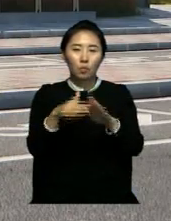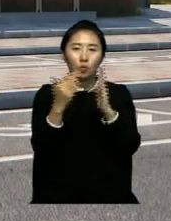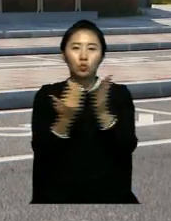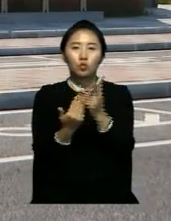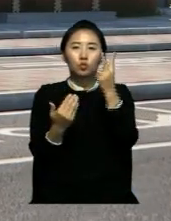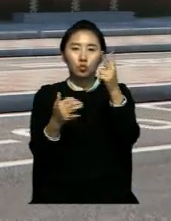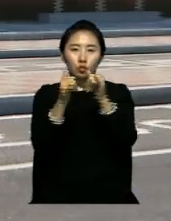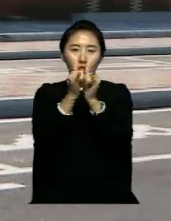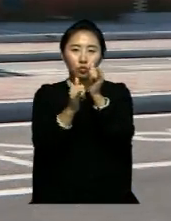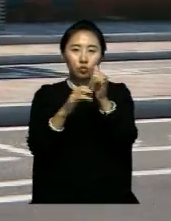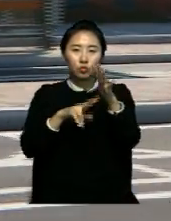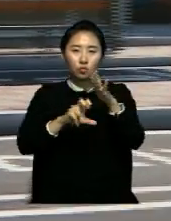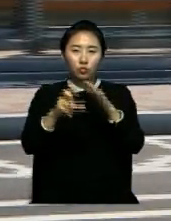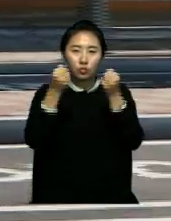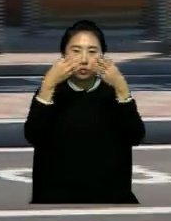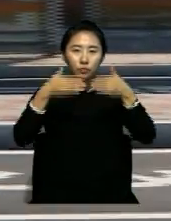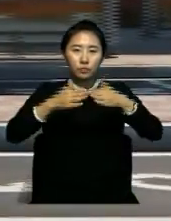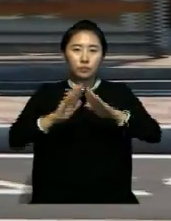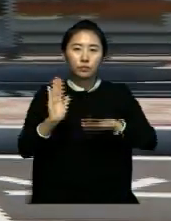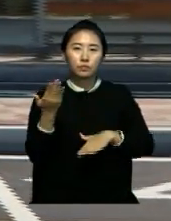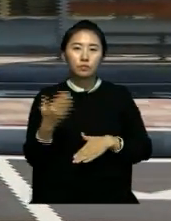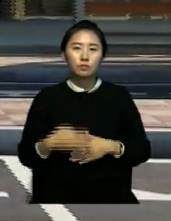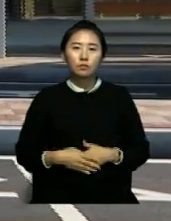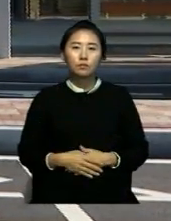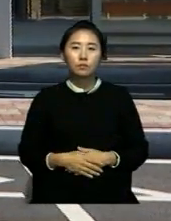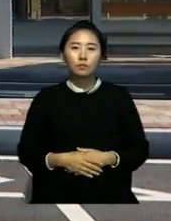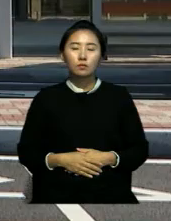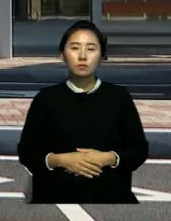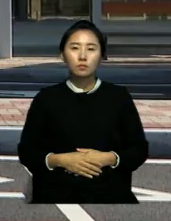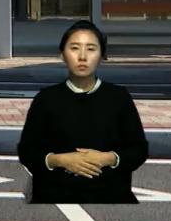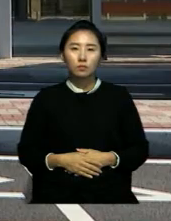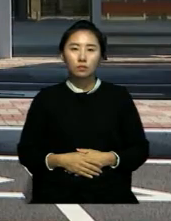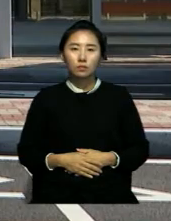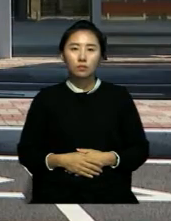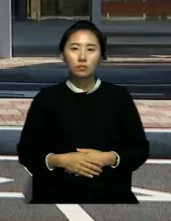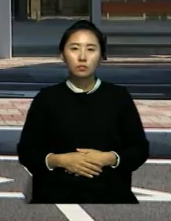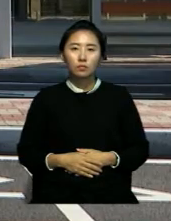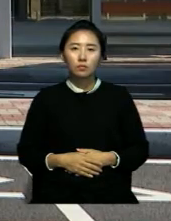등 모두 2개 역사가 신설됐습니다. 딜라이브 서울경기 케이블TV 오용석입니다.